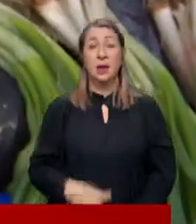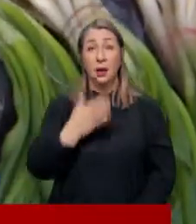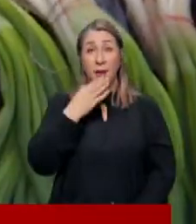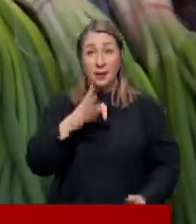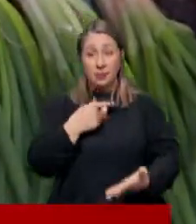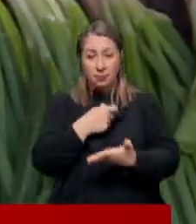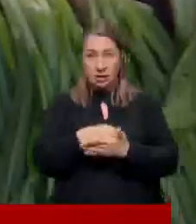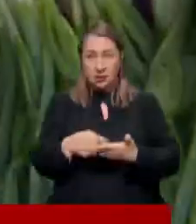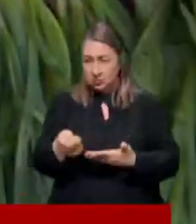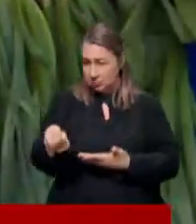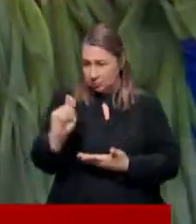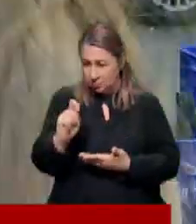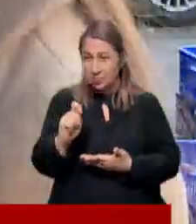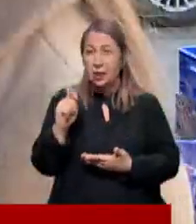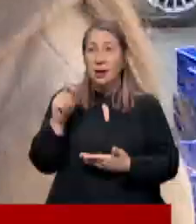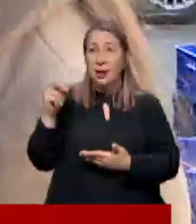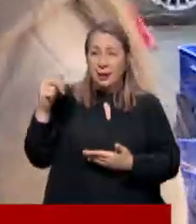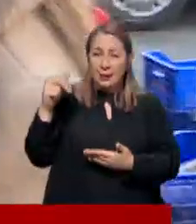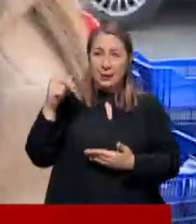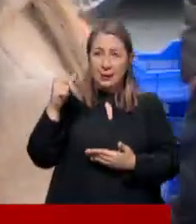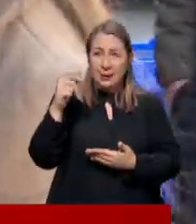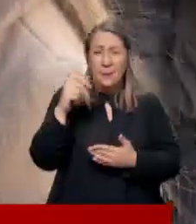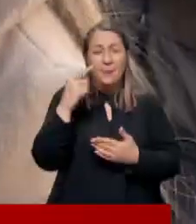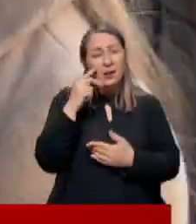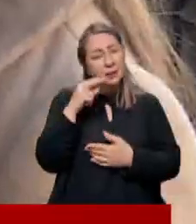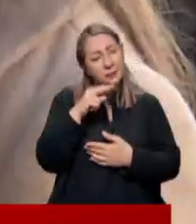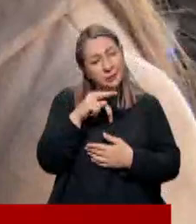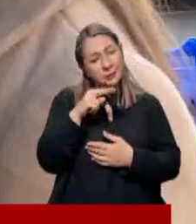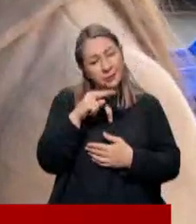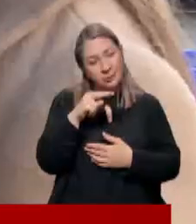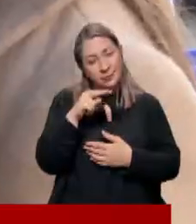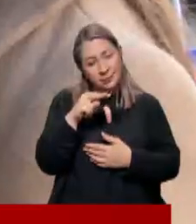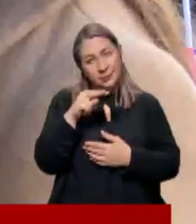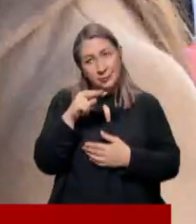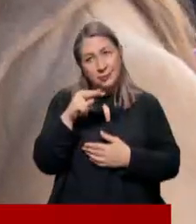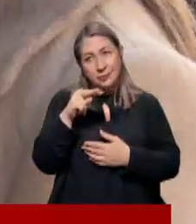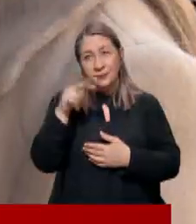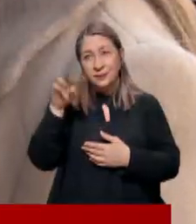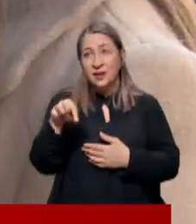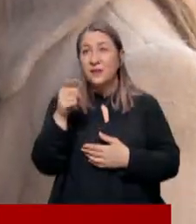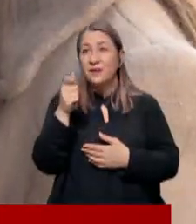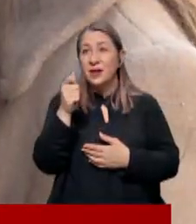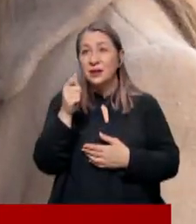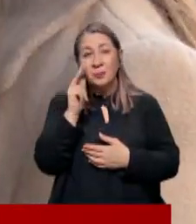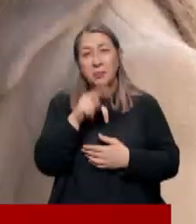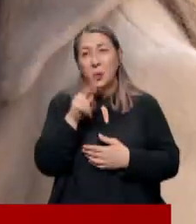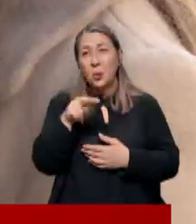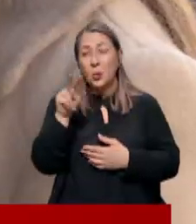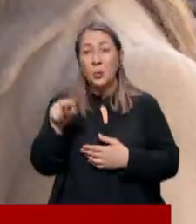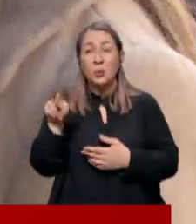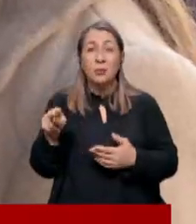Emekli maaşımı çektim aşağıdan. Oradan baka baka baka buraya geldim. Fiyatları geziyorum